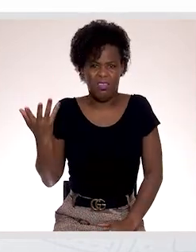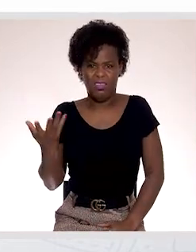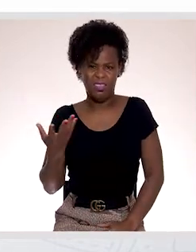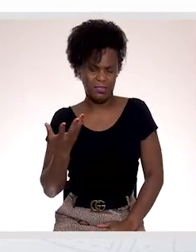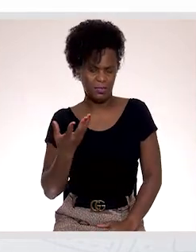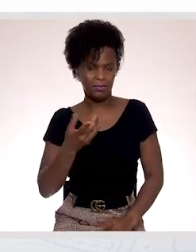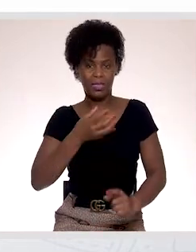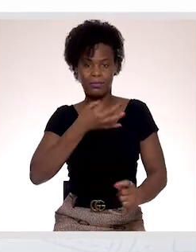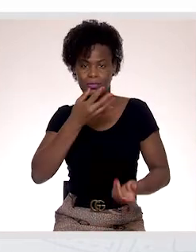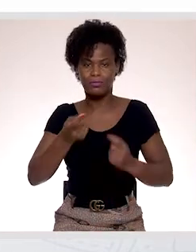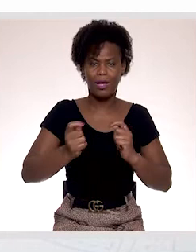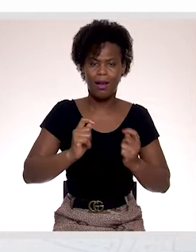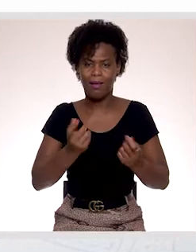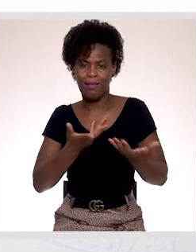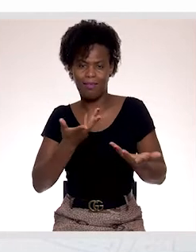Dialogue.